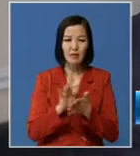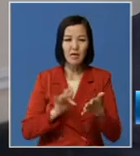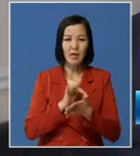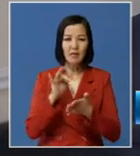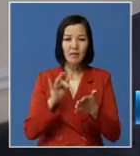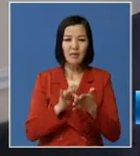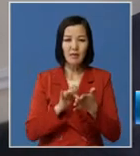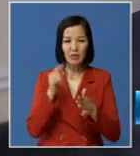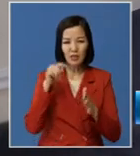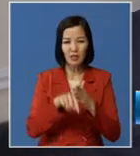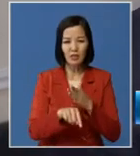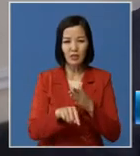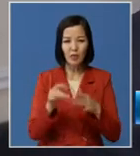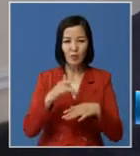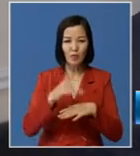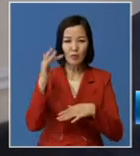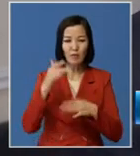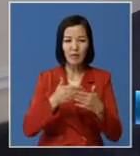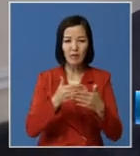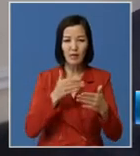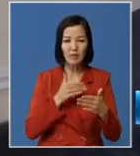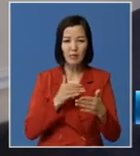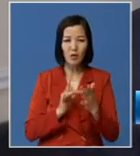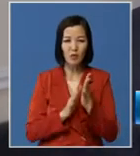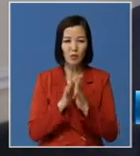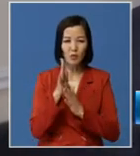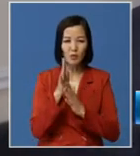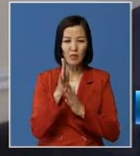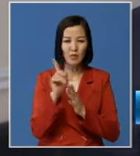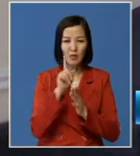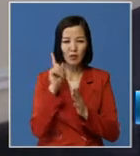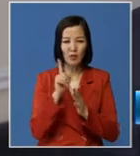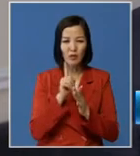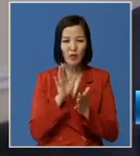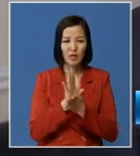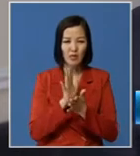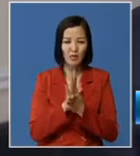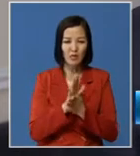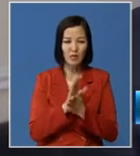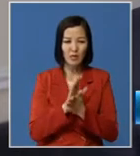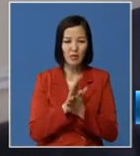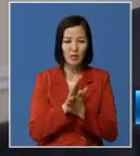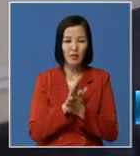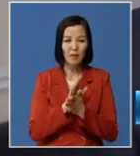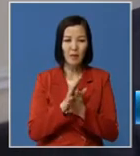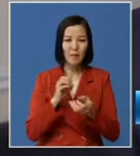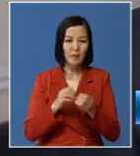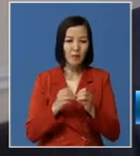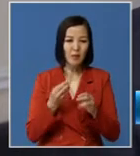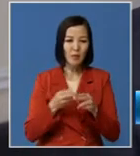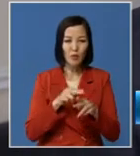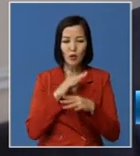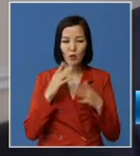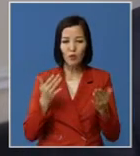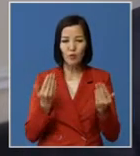қалаларда осы қаланың ішіндегі көп пәтерлі үйлердің алдындағы шөптердің өсіп кетуі, жаңағы қоқыстардың шашылуы, сол бойынша проблемалар жетеді. Сол